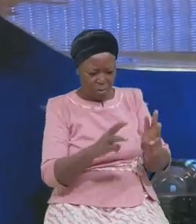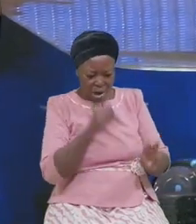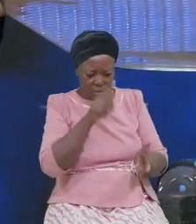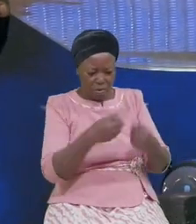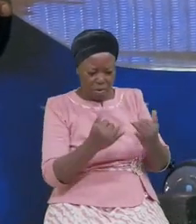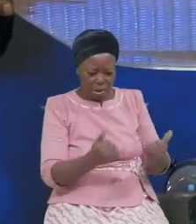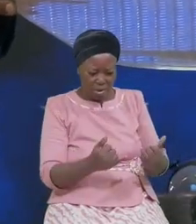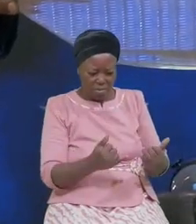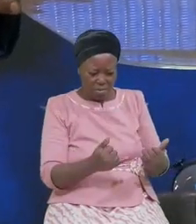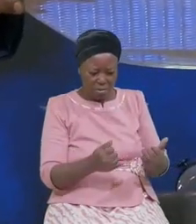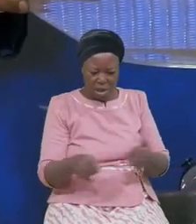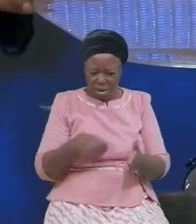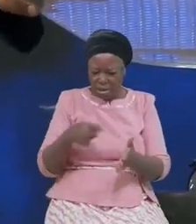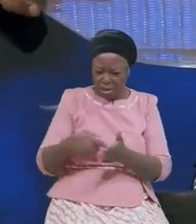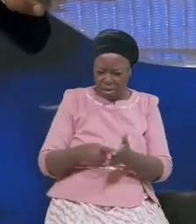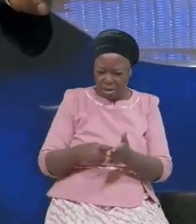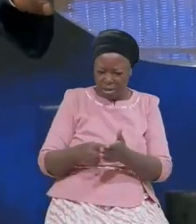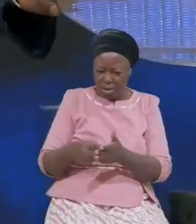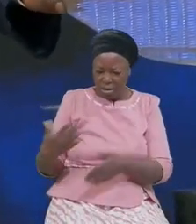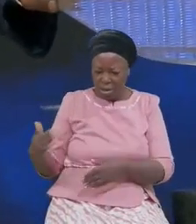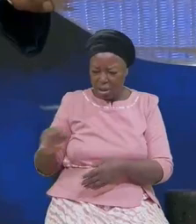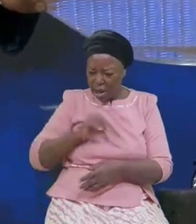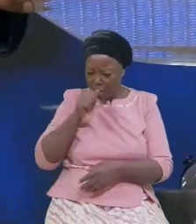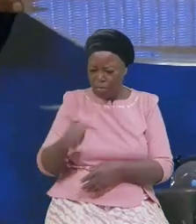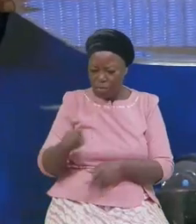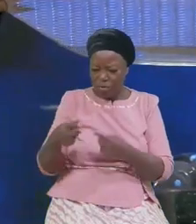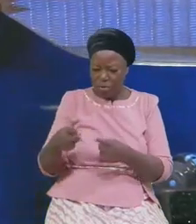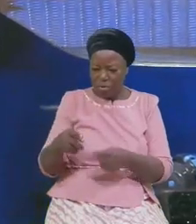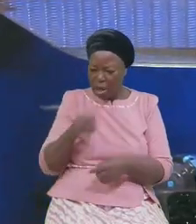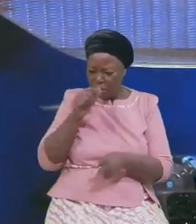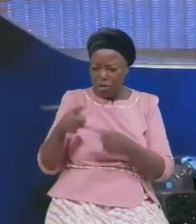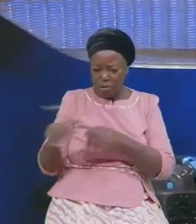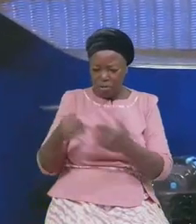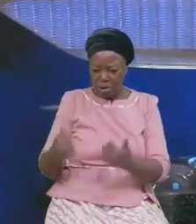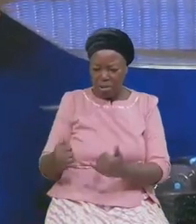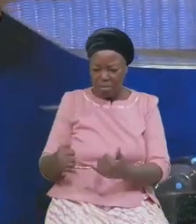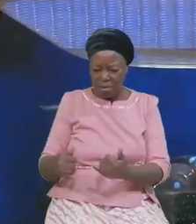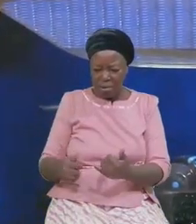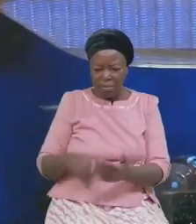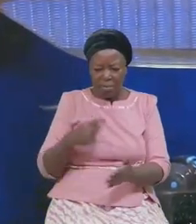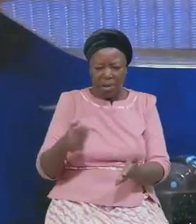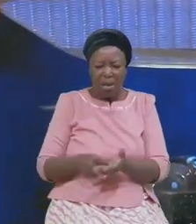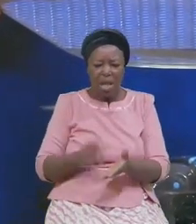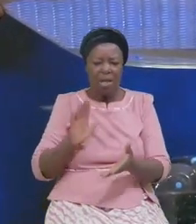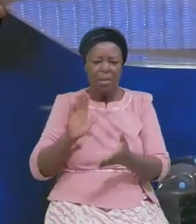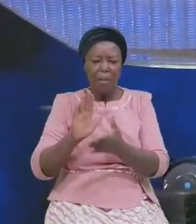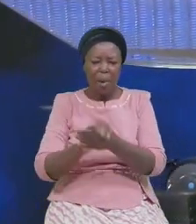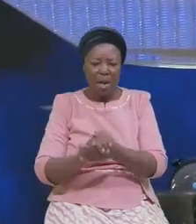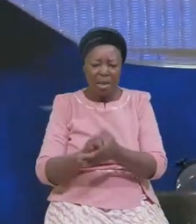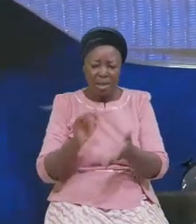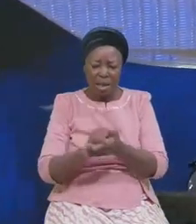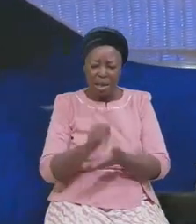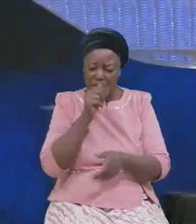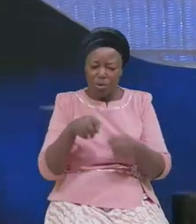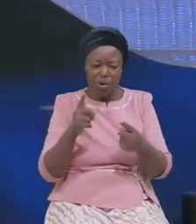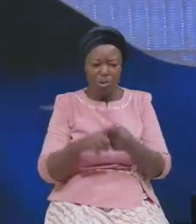ce lieu que je m'en vais là, cette chose que je veux faire là, ce mariage que je veux m'engager, dans